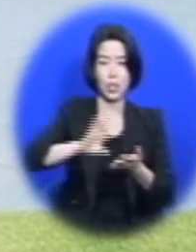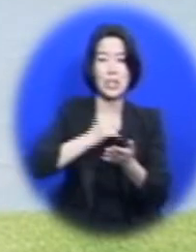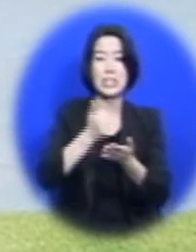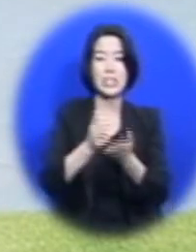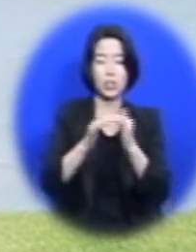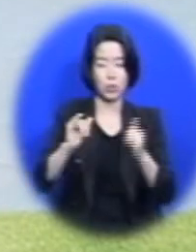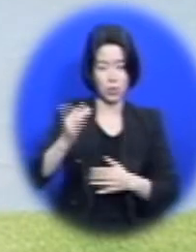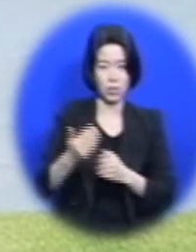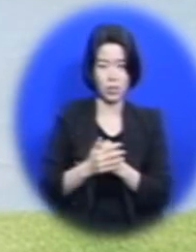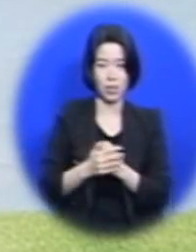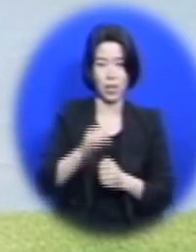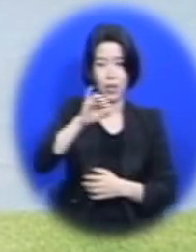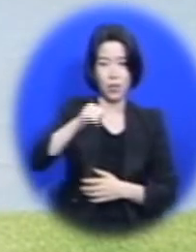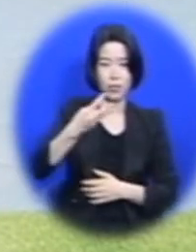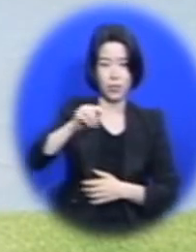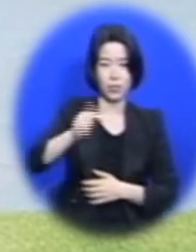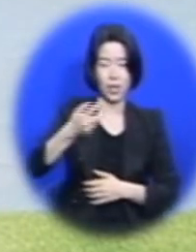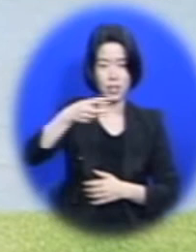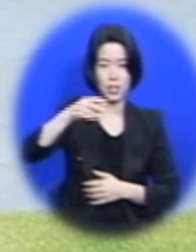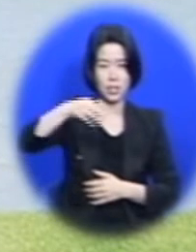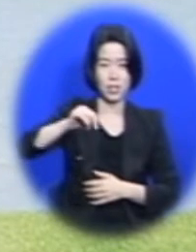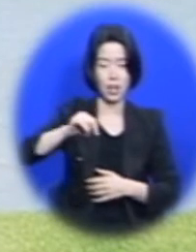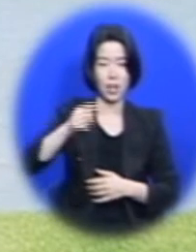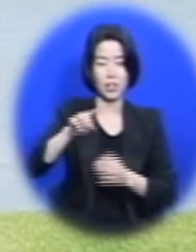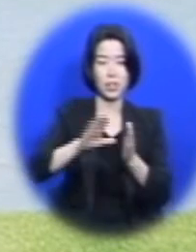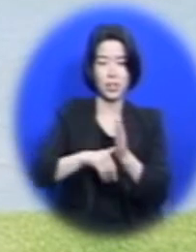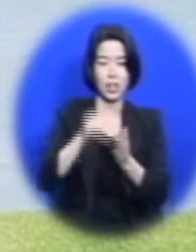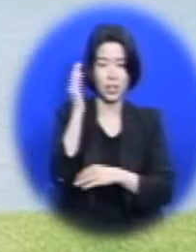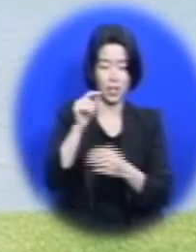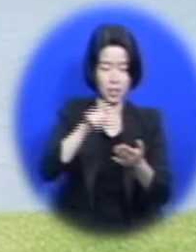쉐퍼가 그가 그때의 이야기를 이렇게 썼습니다.